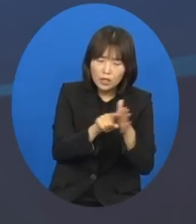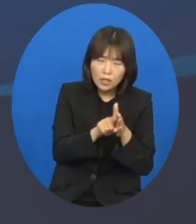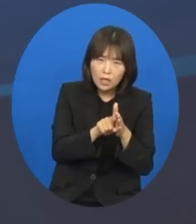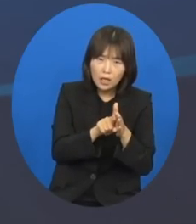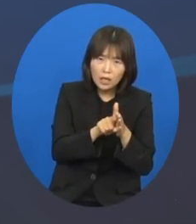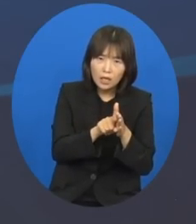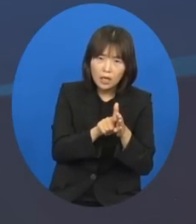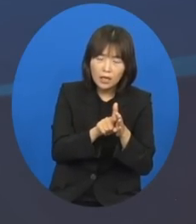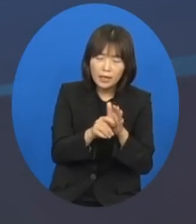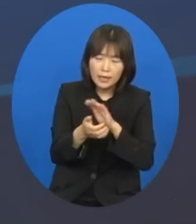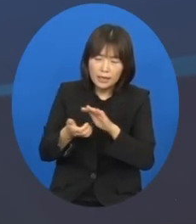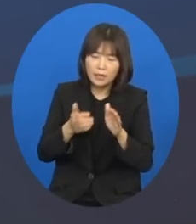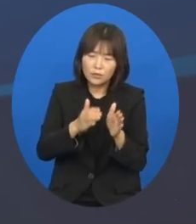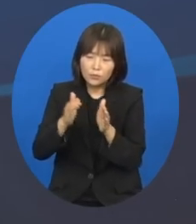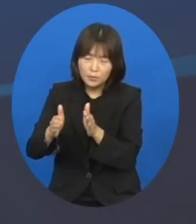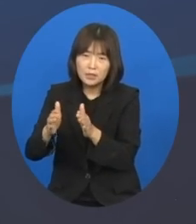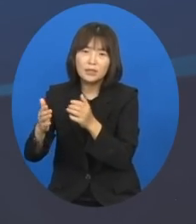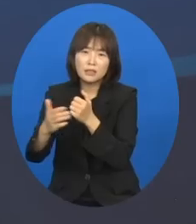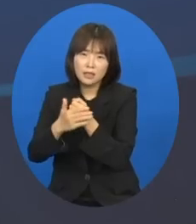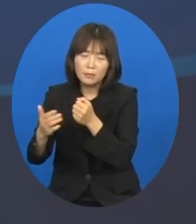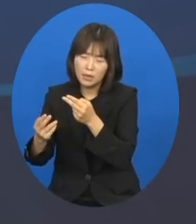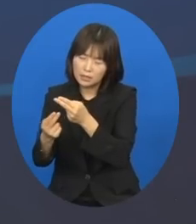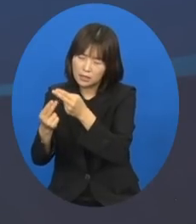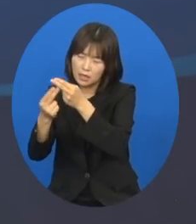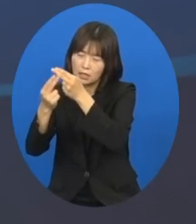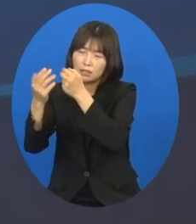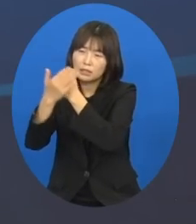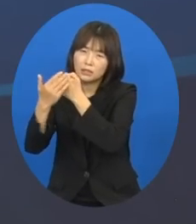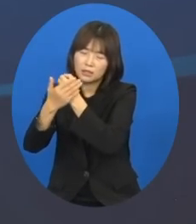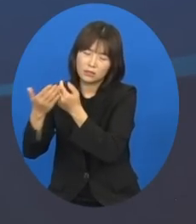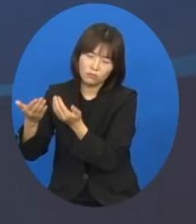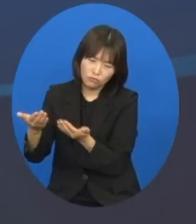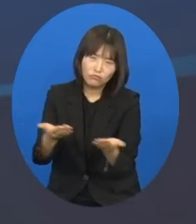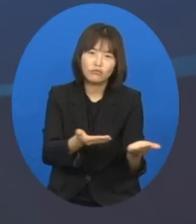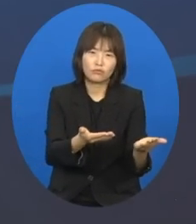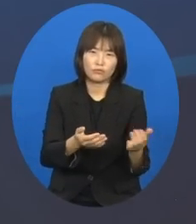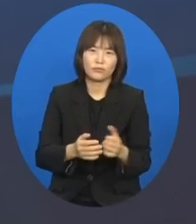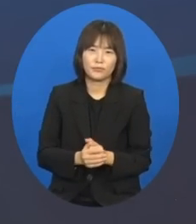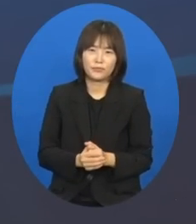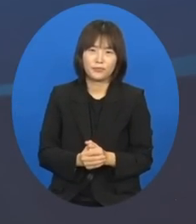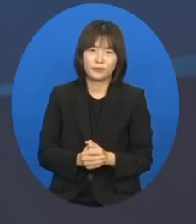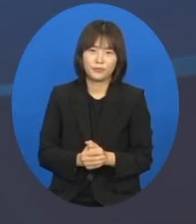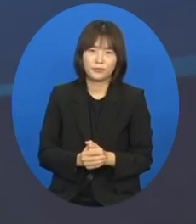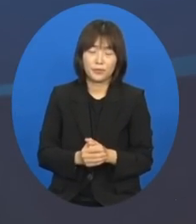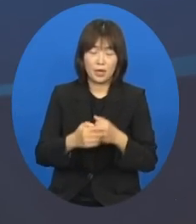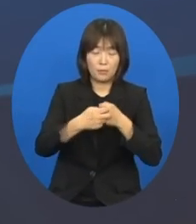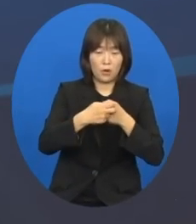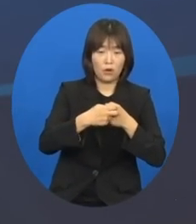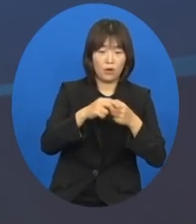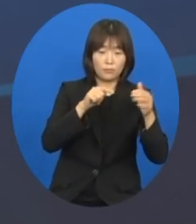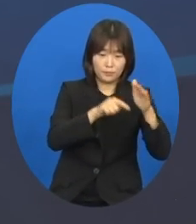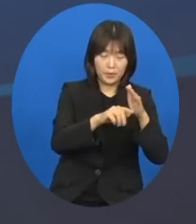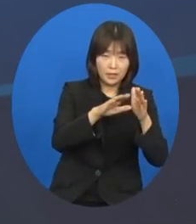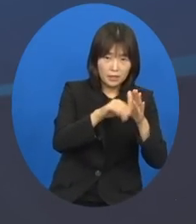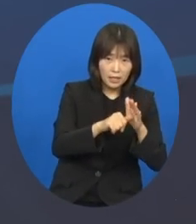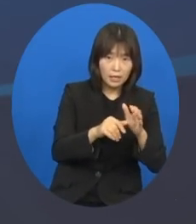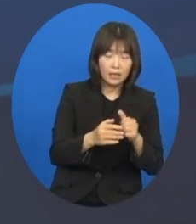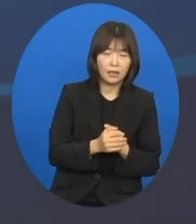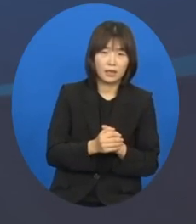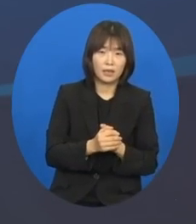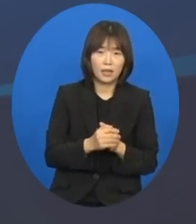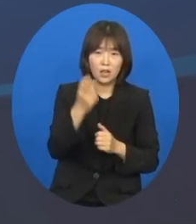두셨기 때문에 쌓아두시는 은혜를 주신다는 거지요 병원을 가도 정기검진은 예약하고